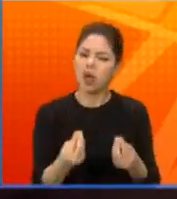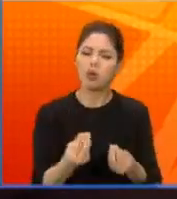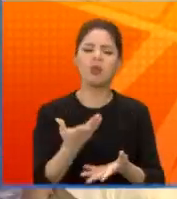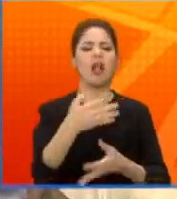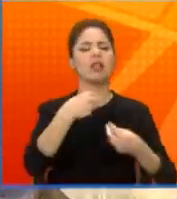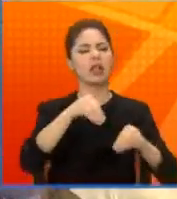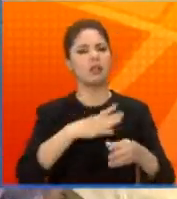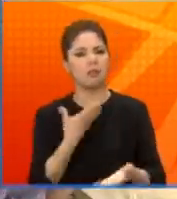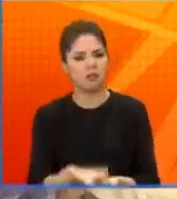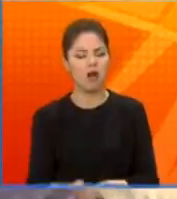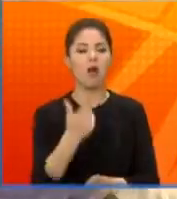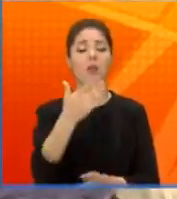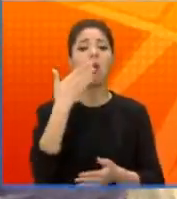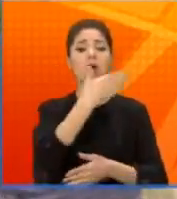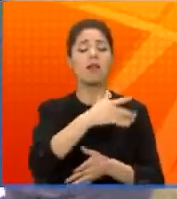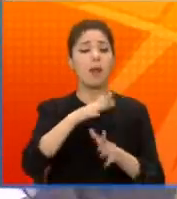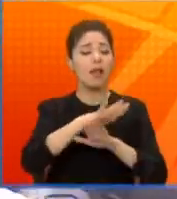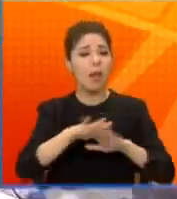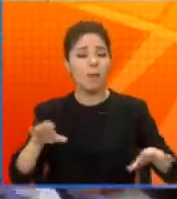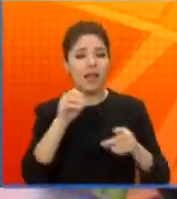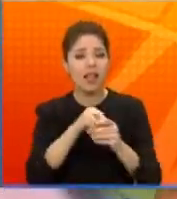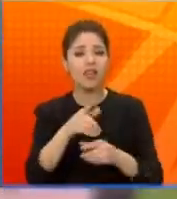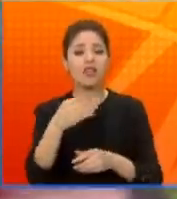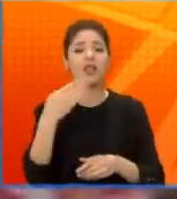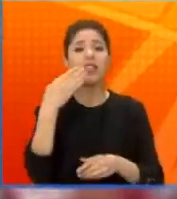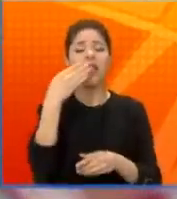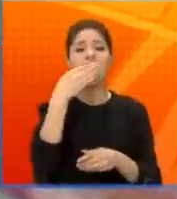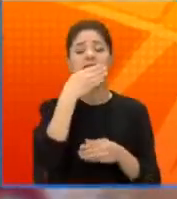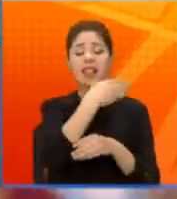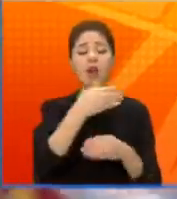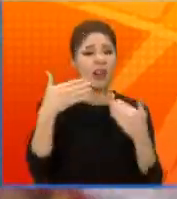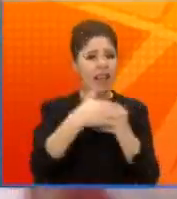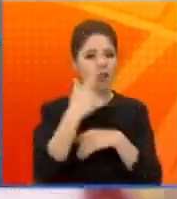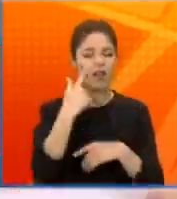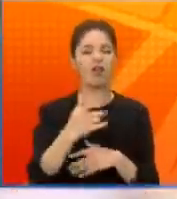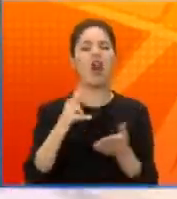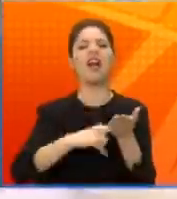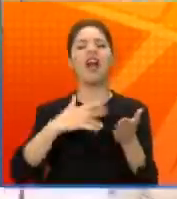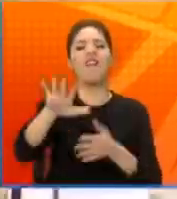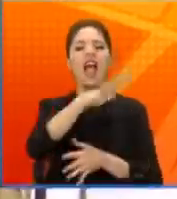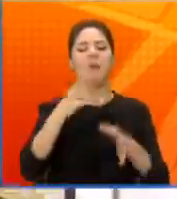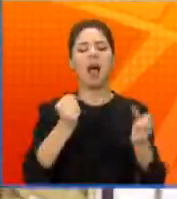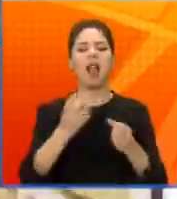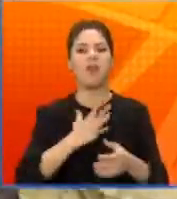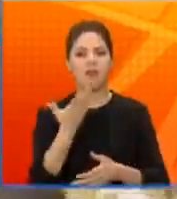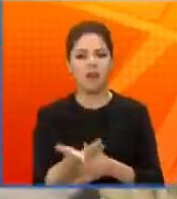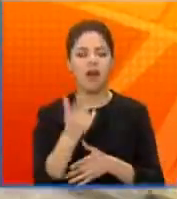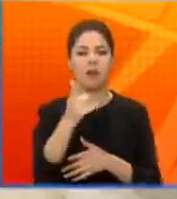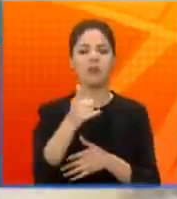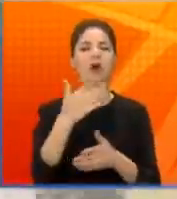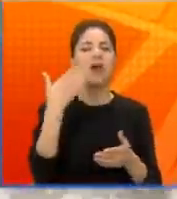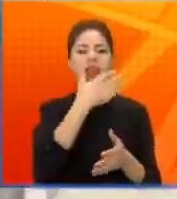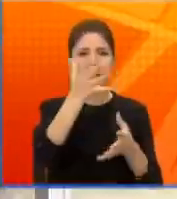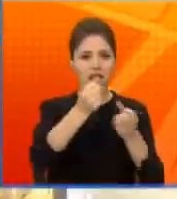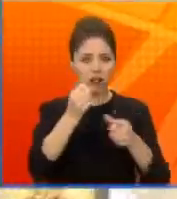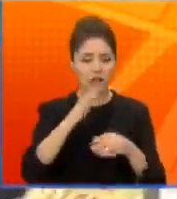yumurta satılıyor. Ramazan sofrasında özellikle sahurda en çok kahvaltılık ürünler tüketiliyor. İşte Ramazan alışverişi için dışarıya